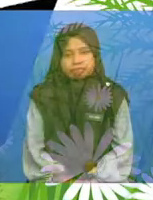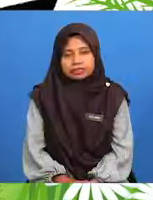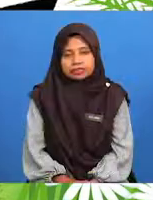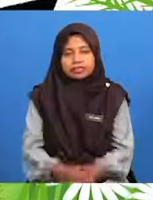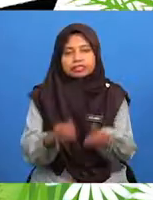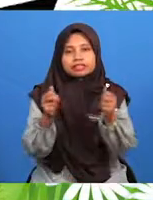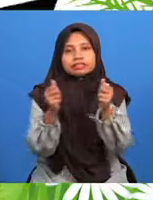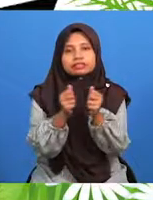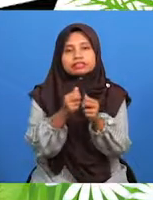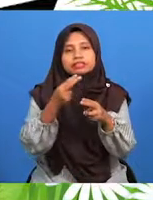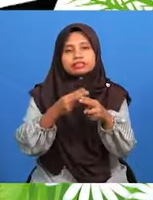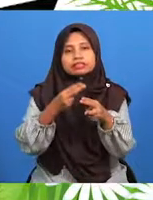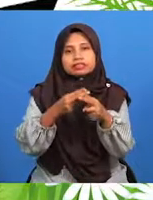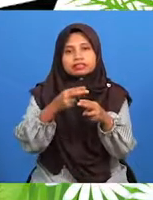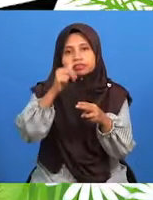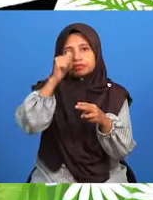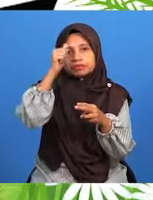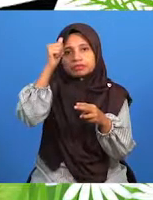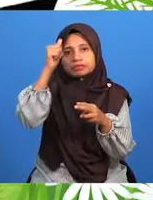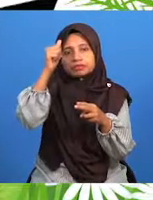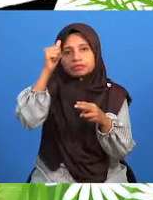A'udzu billahi minasyaitonir rajim.